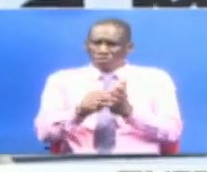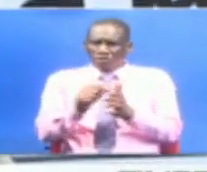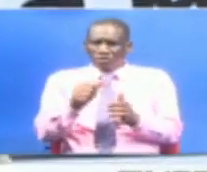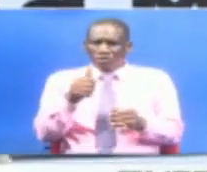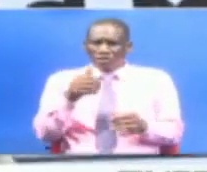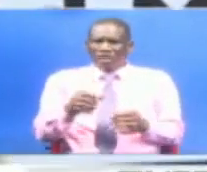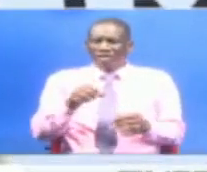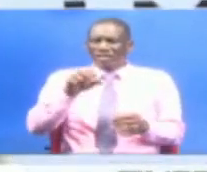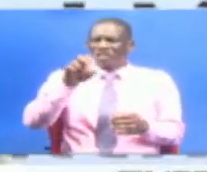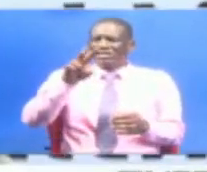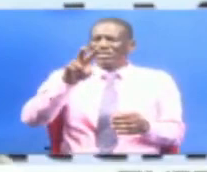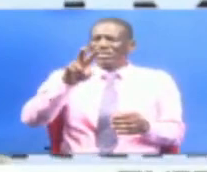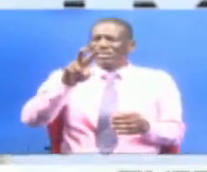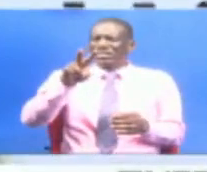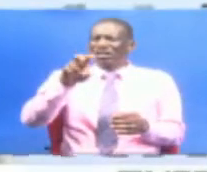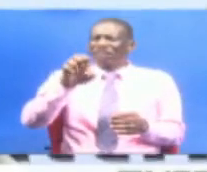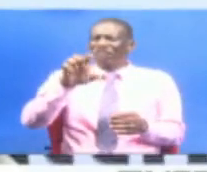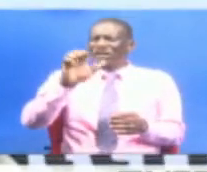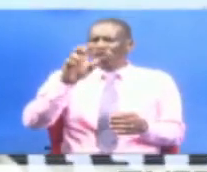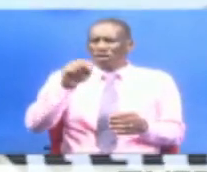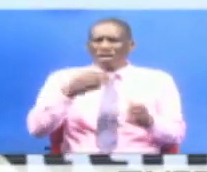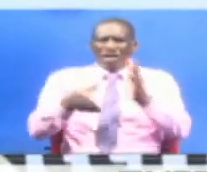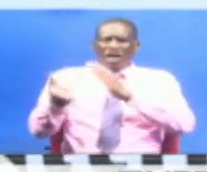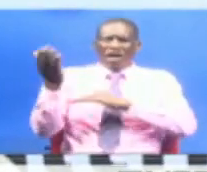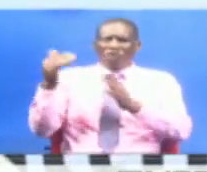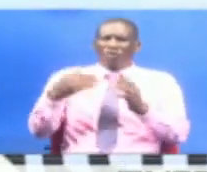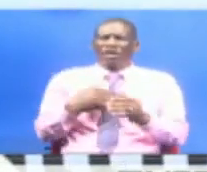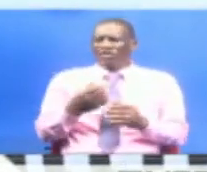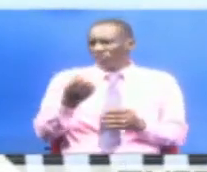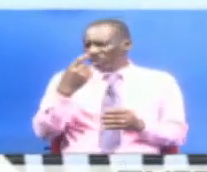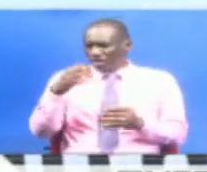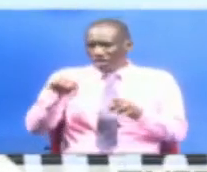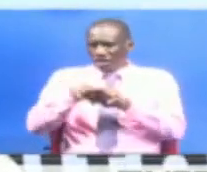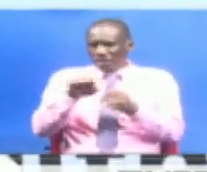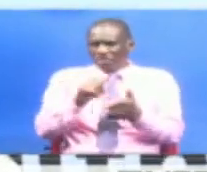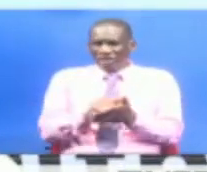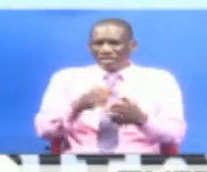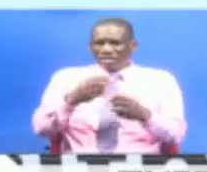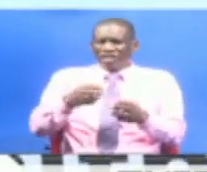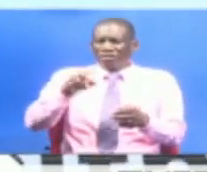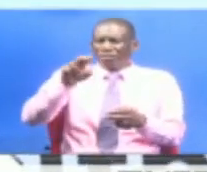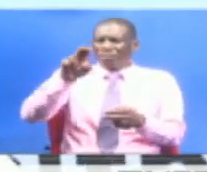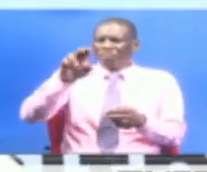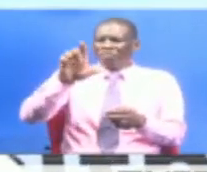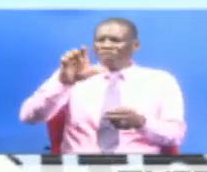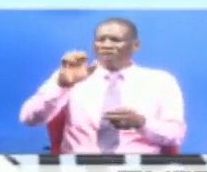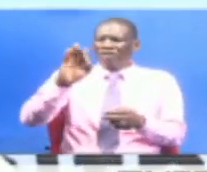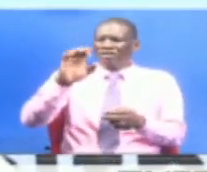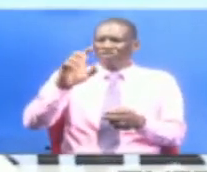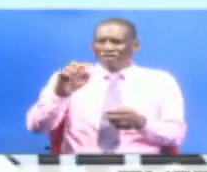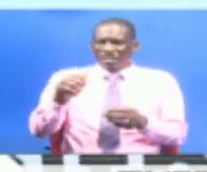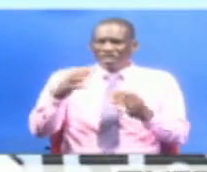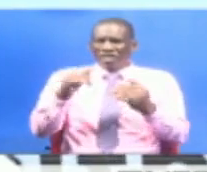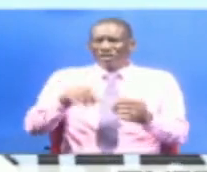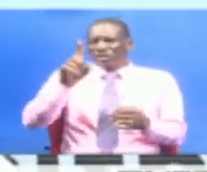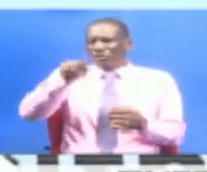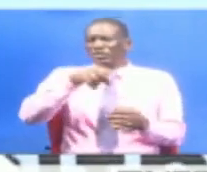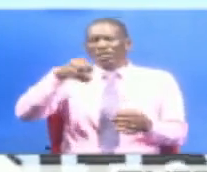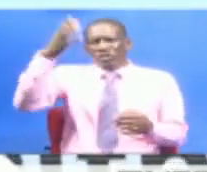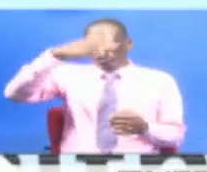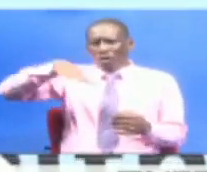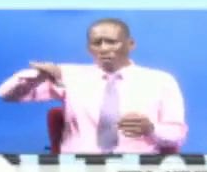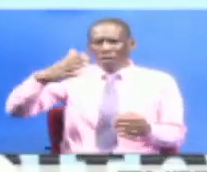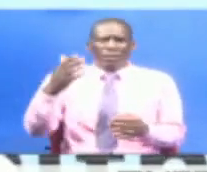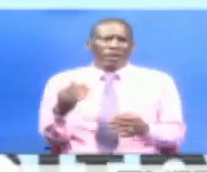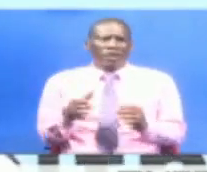Vero. Kitambo kulikuwa na drug kama hiyo ilikuwa inaitwa Lift, ikaenda parliament, ikabaniwa, ikakuwa outlawed